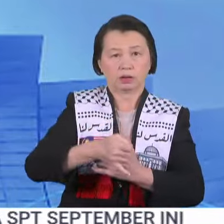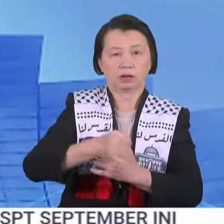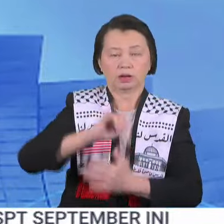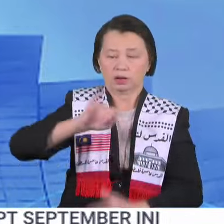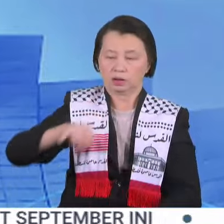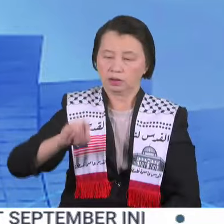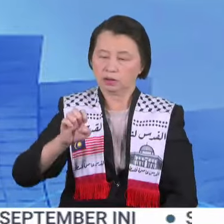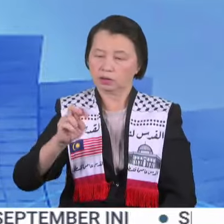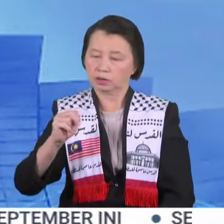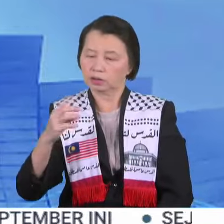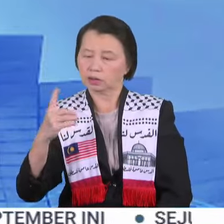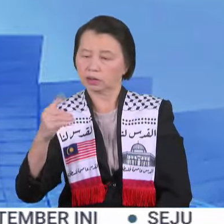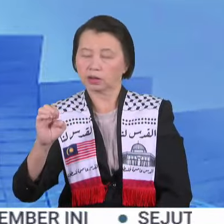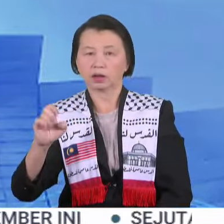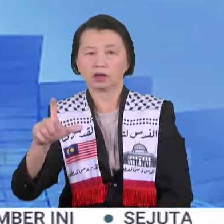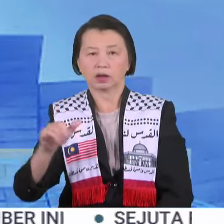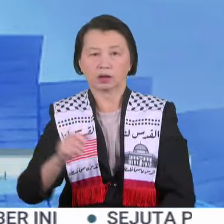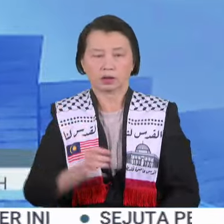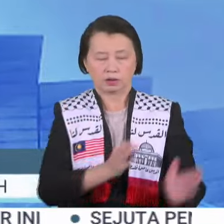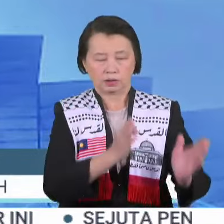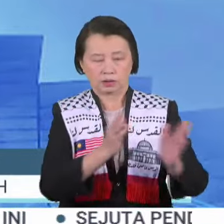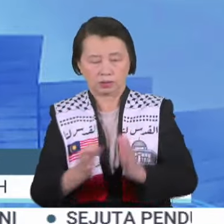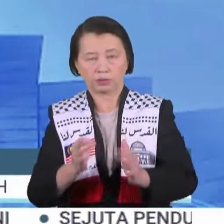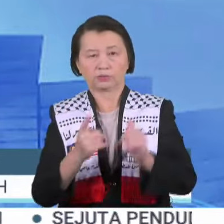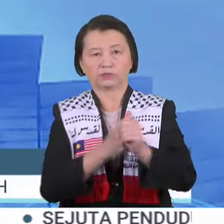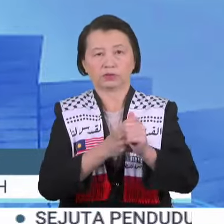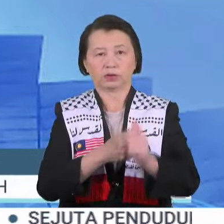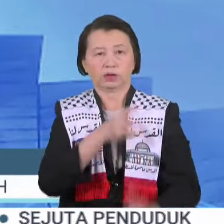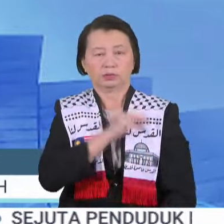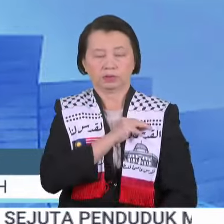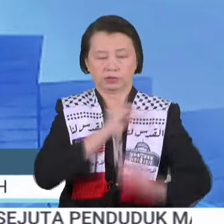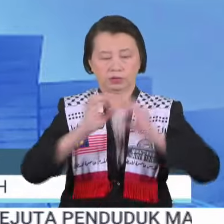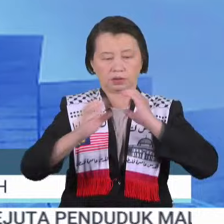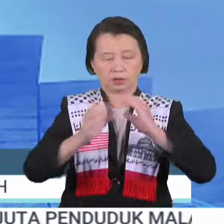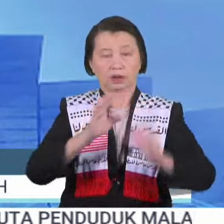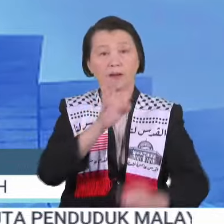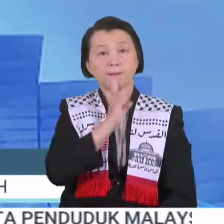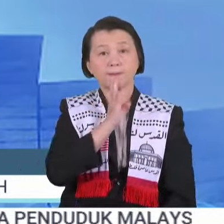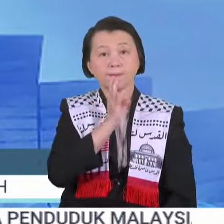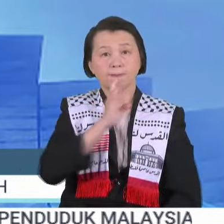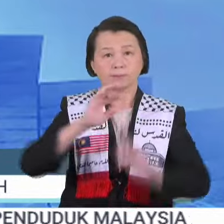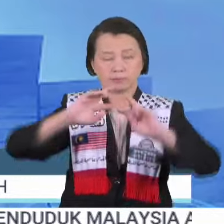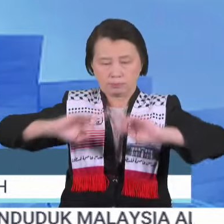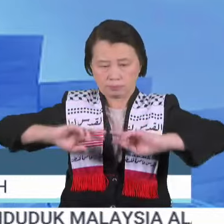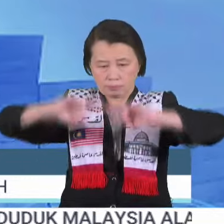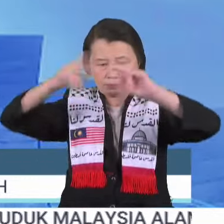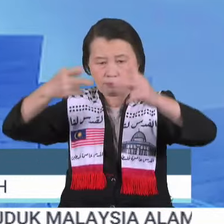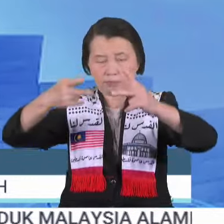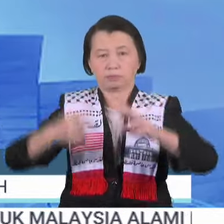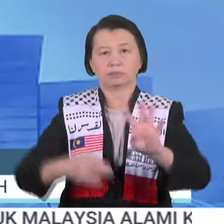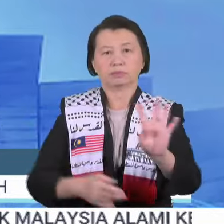digital negara atau jendela fasa 1. Menteri Komunikasi Fahmi Fadil berkata ia termasuk menaik taraf